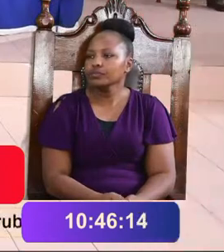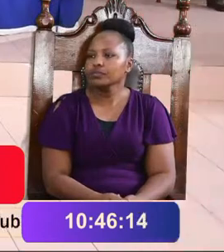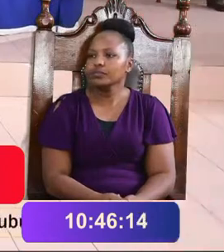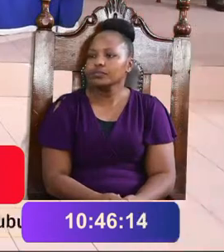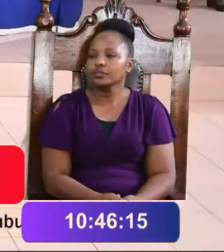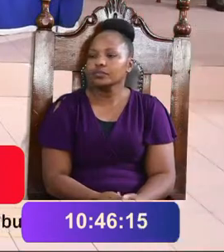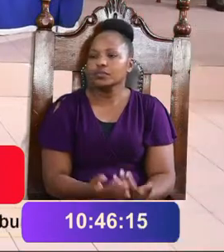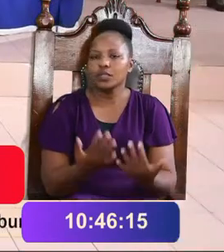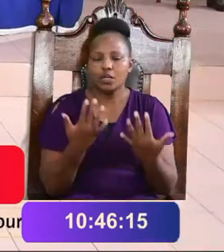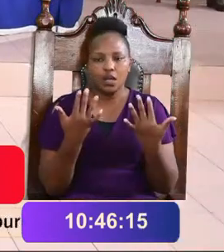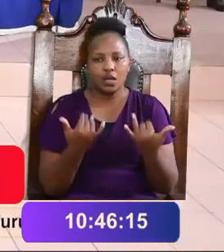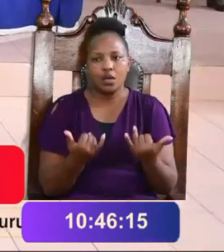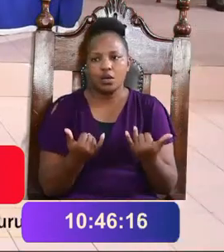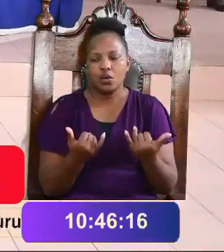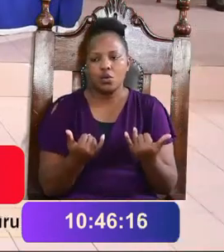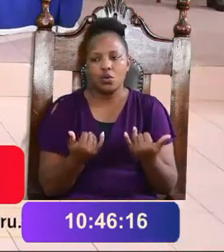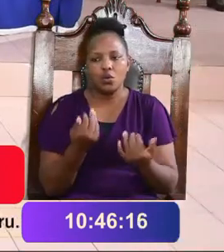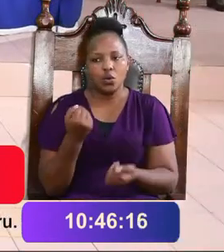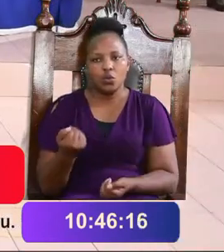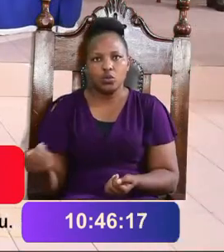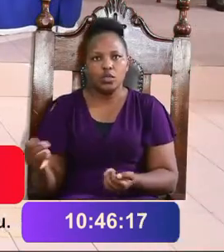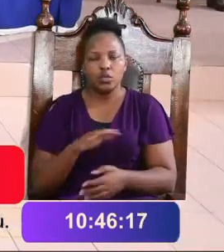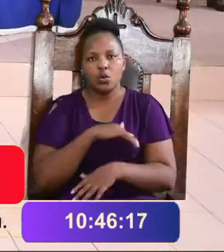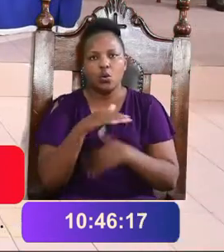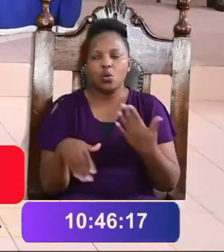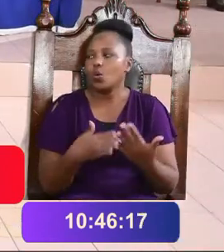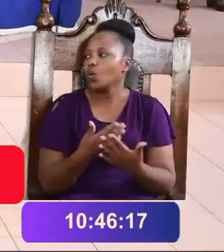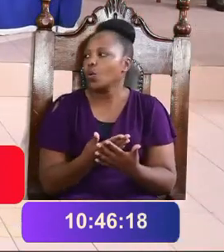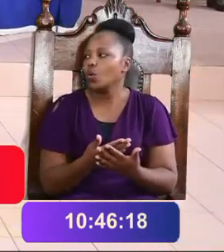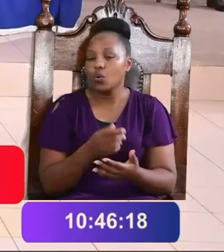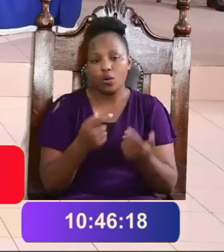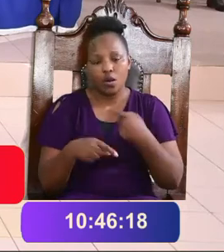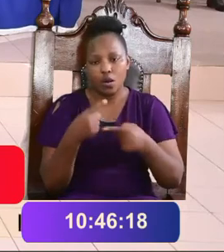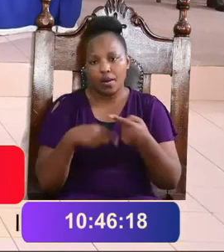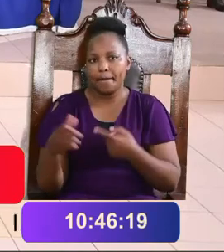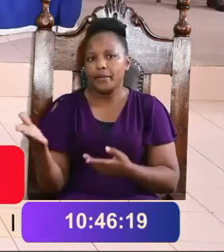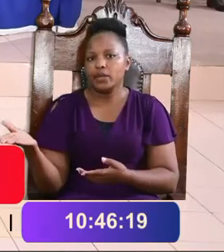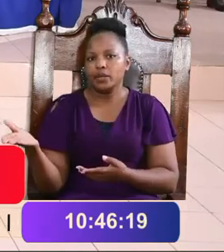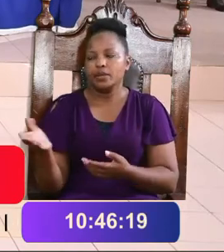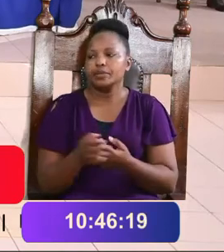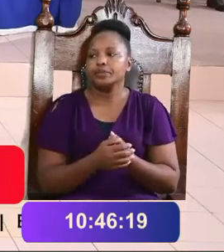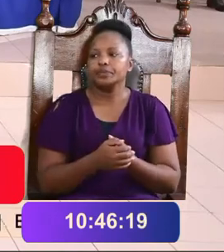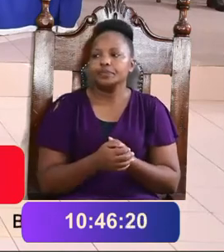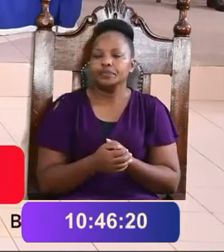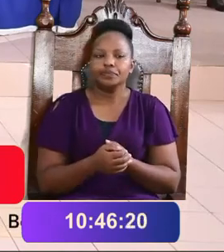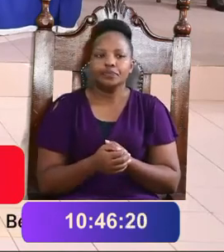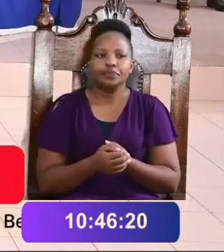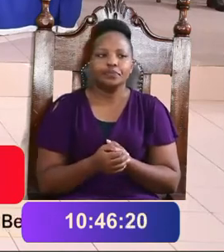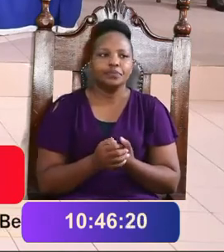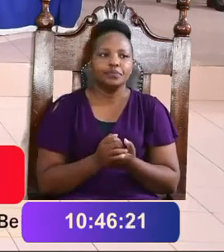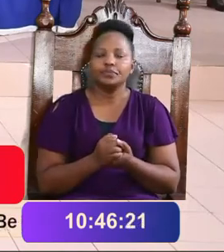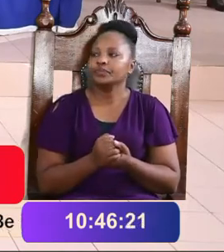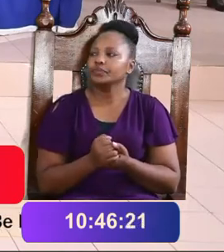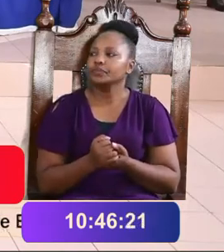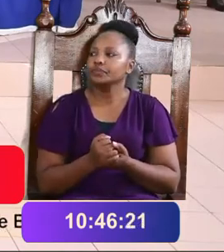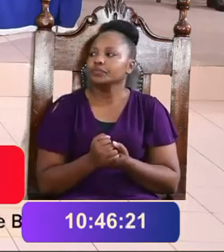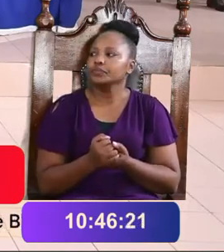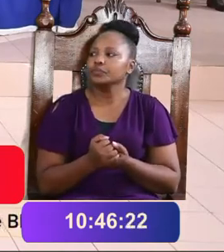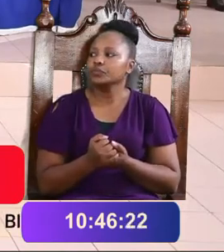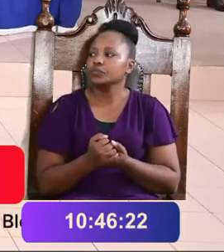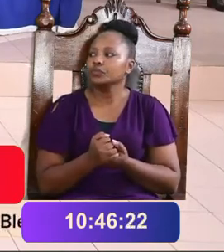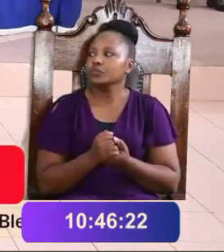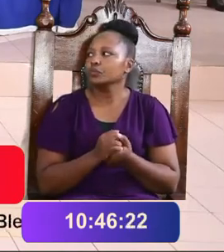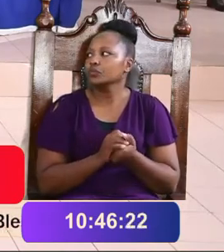Basi sasa tuta watoto wakuje. Siku hizi tulisema sasa muwe mkija hapa. Tumefungua mkuje tuombe pamoja nanyi ili muende